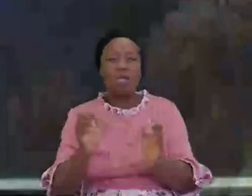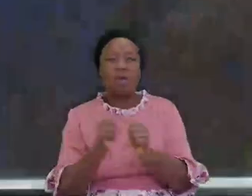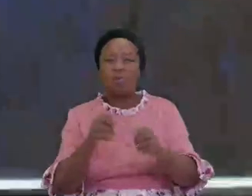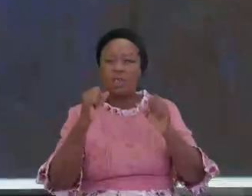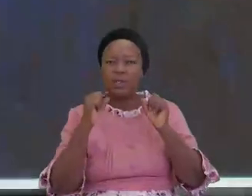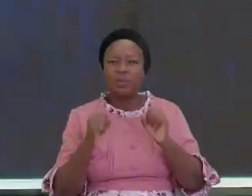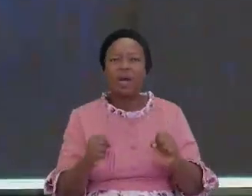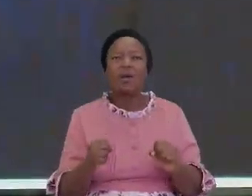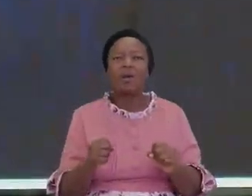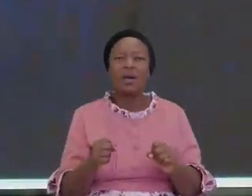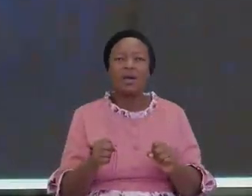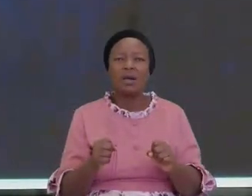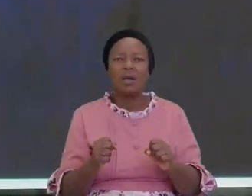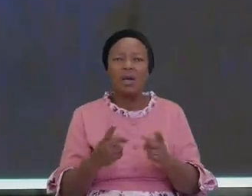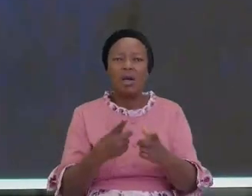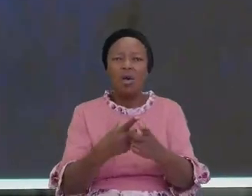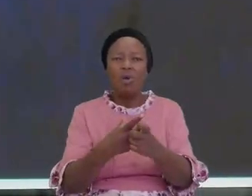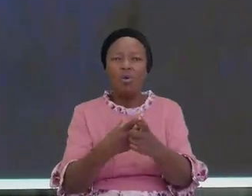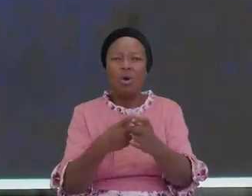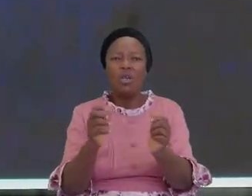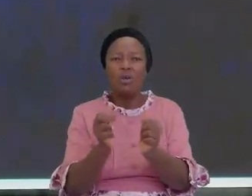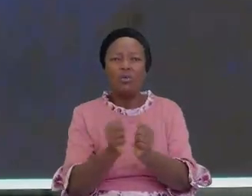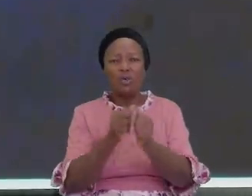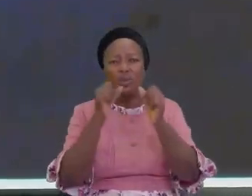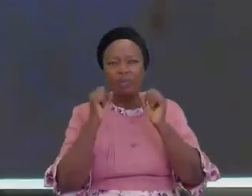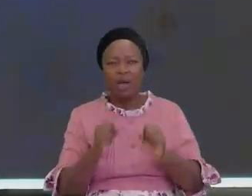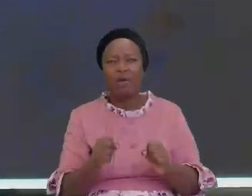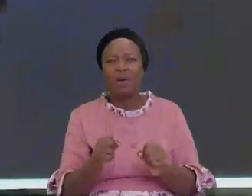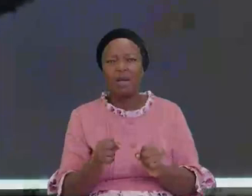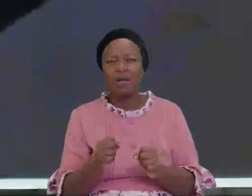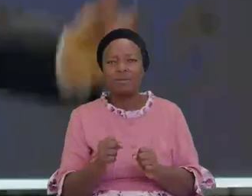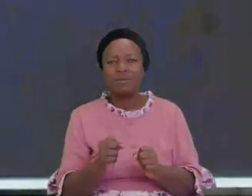Agir avec puissance. Courir avec puissance.